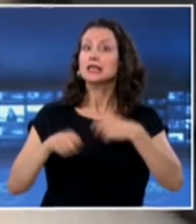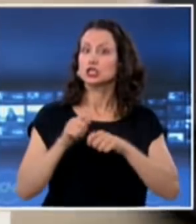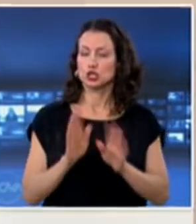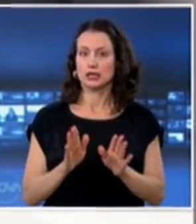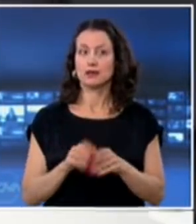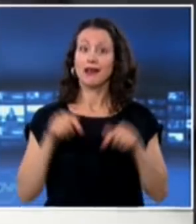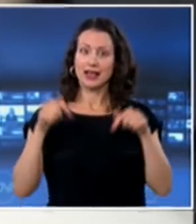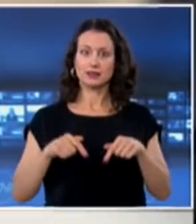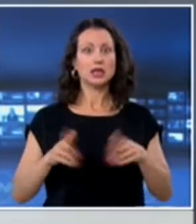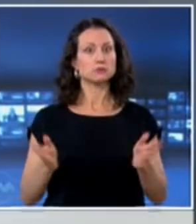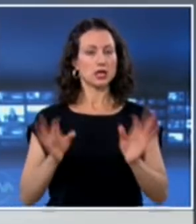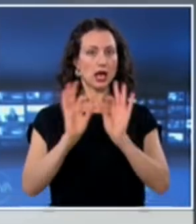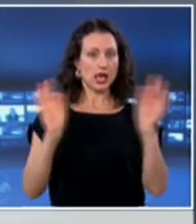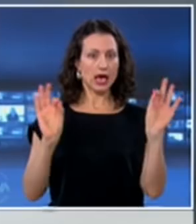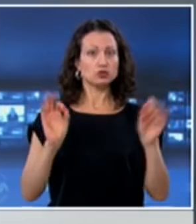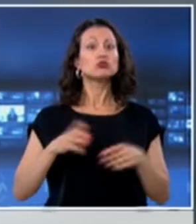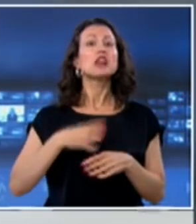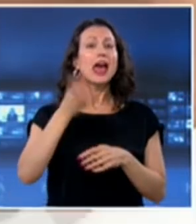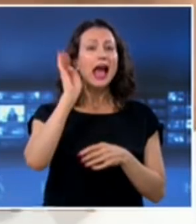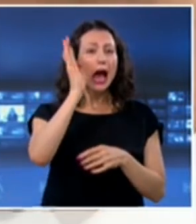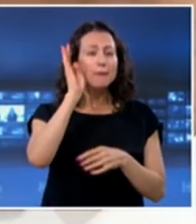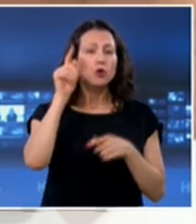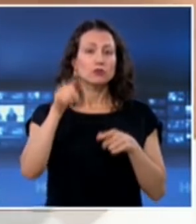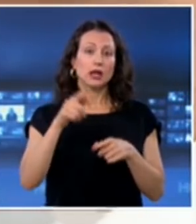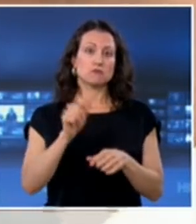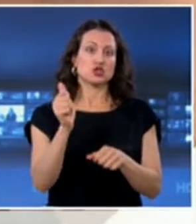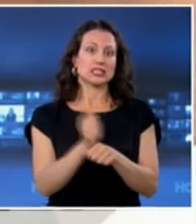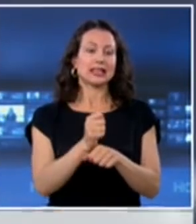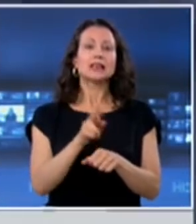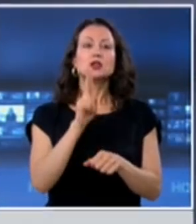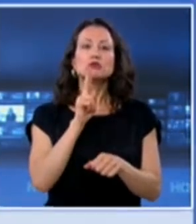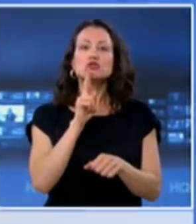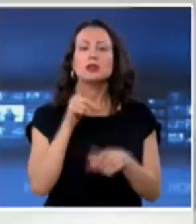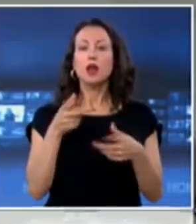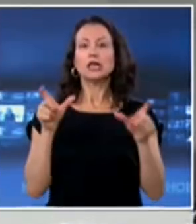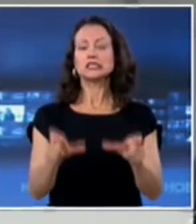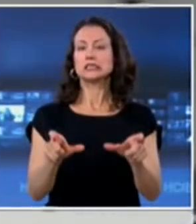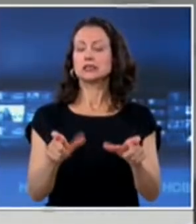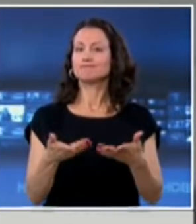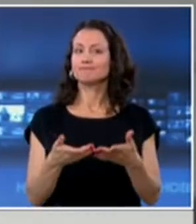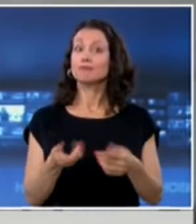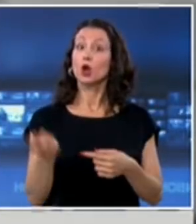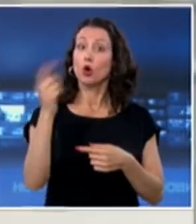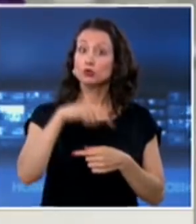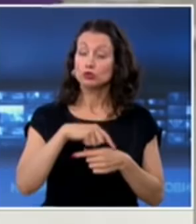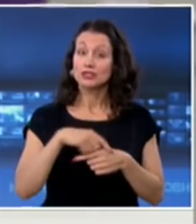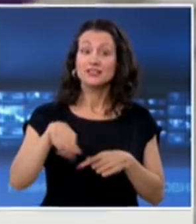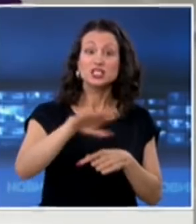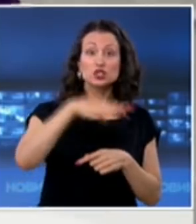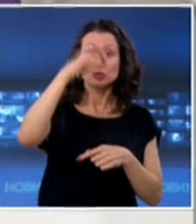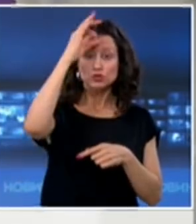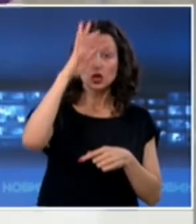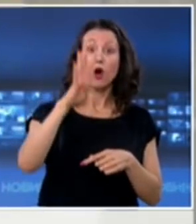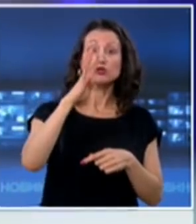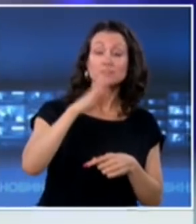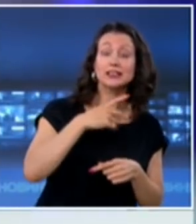ясно, че 16 учители от Габровско училище са под карантина заради коронавирус. От утре учениците от 4 до 12 клас от средно